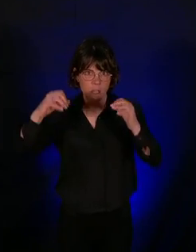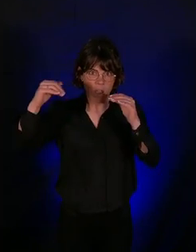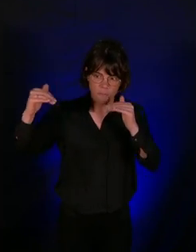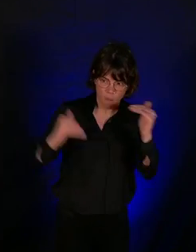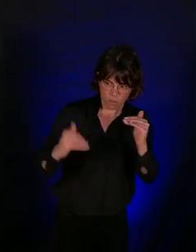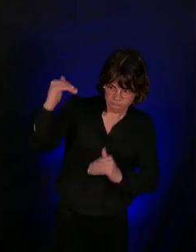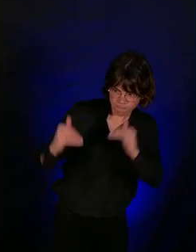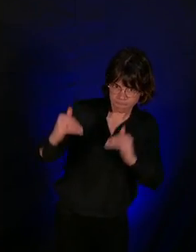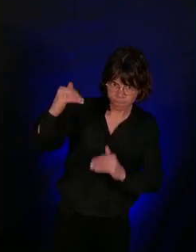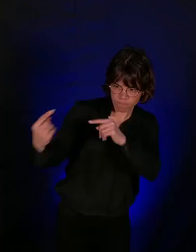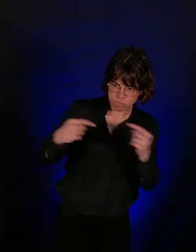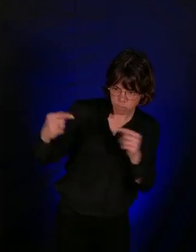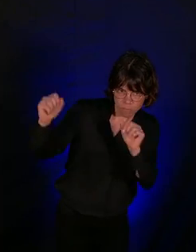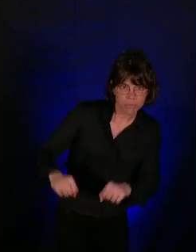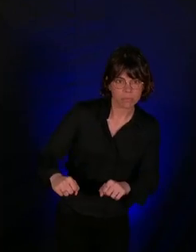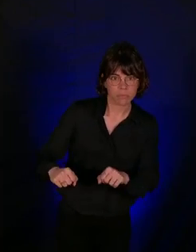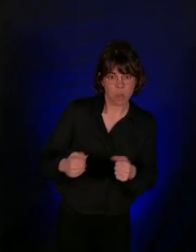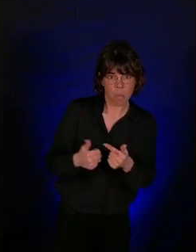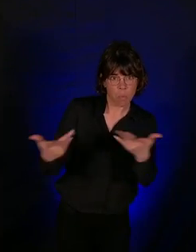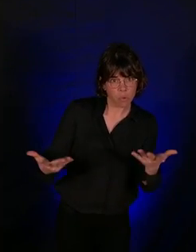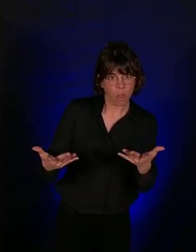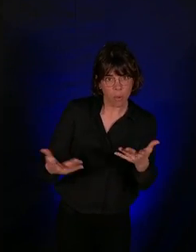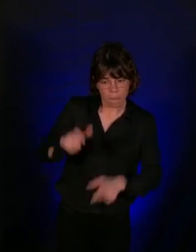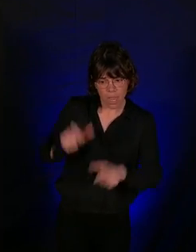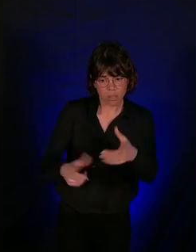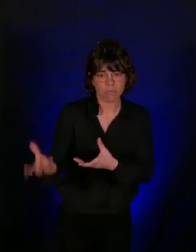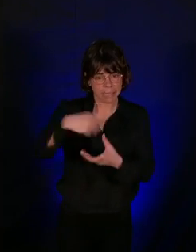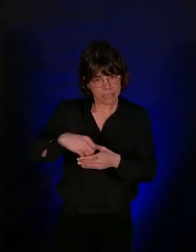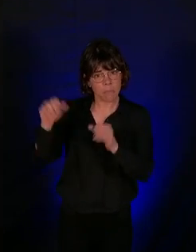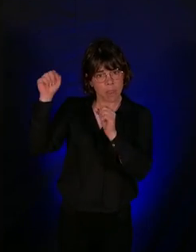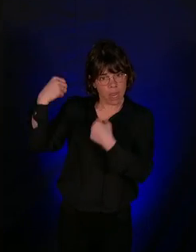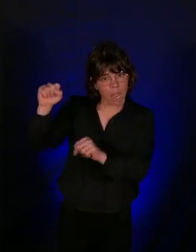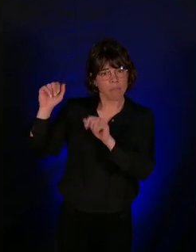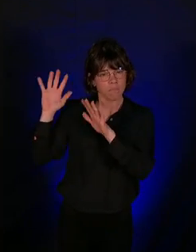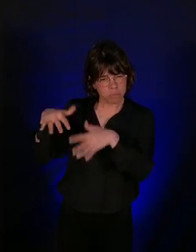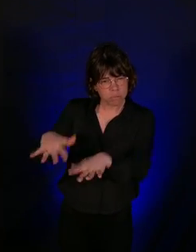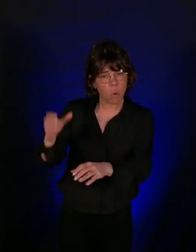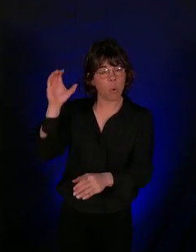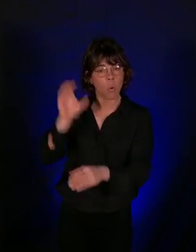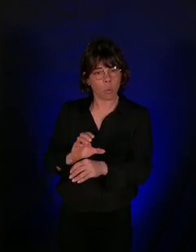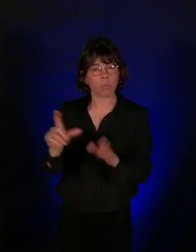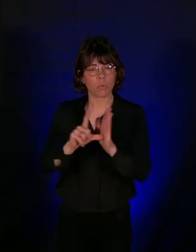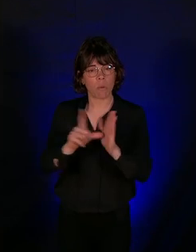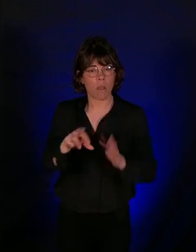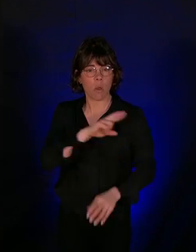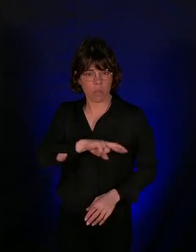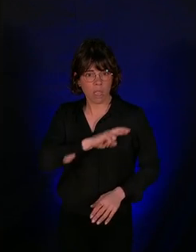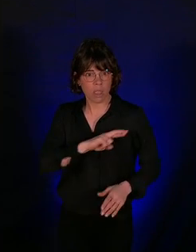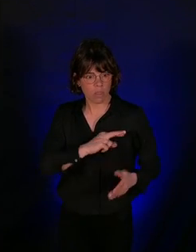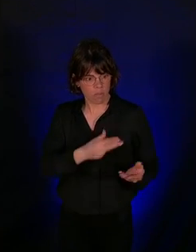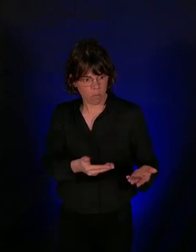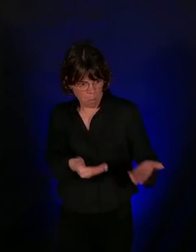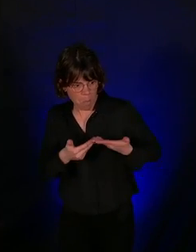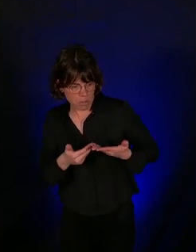force nous sommes également nombreuses à participer au grève au débrillages et aux manifestations contre la loi sur les retraites qui veut nous faire